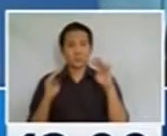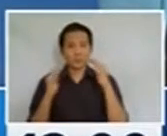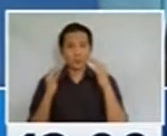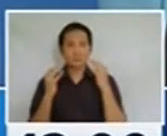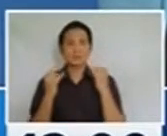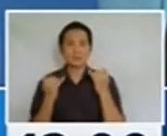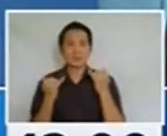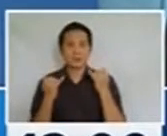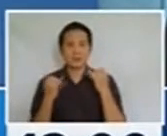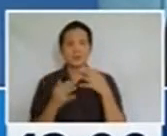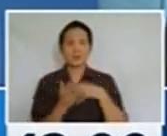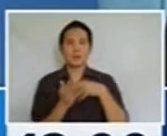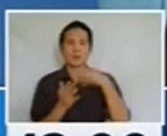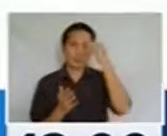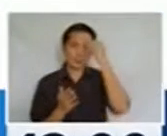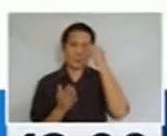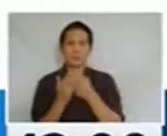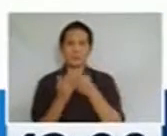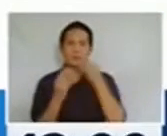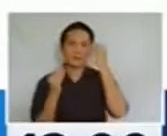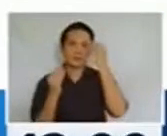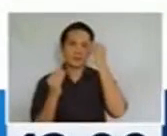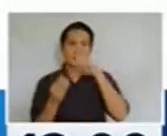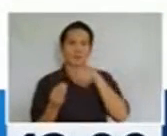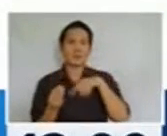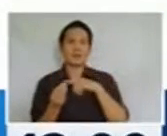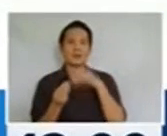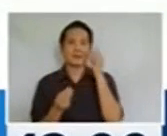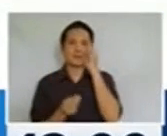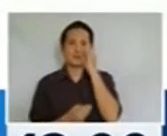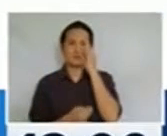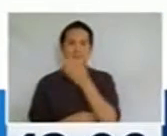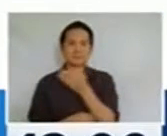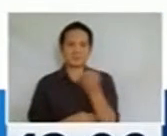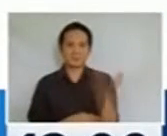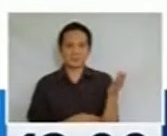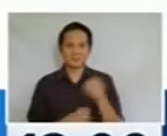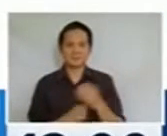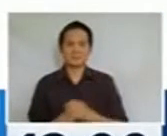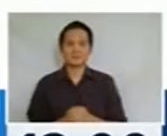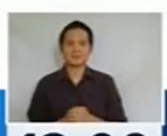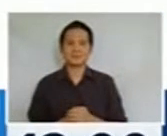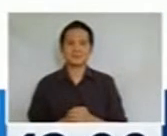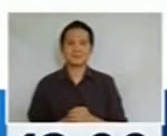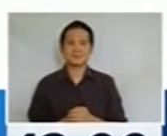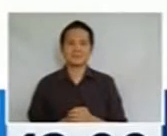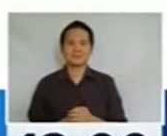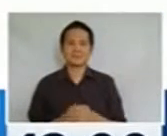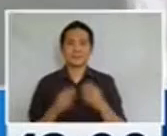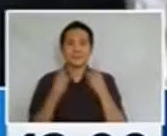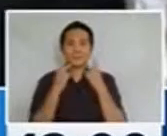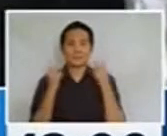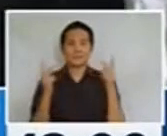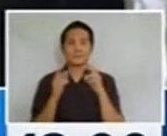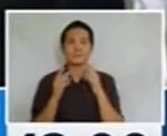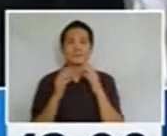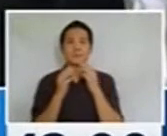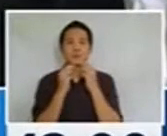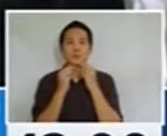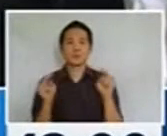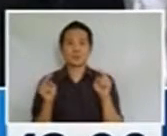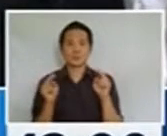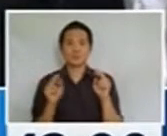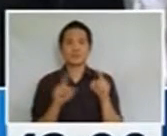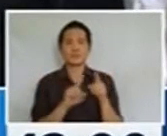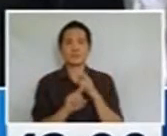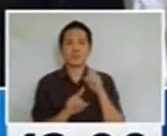COVID-19 pandemic. Maraming salamat din po sa Filipino Sign Language Access Team for COVID-19. Mula po sa Presidential